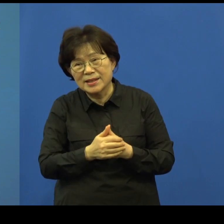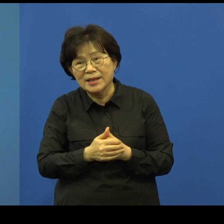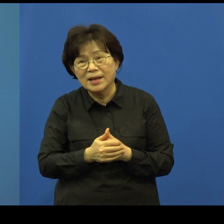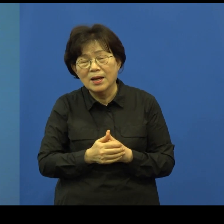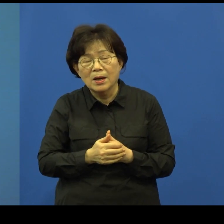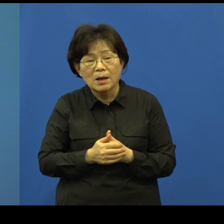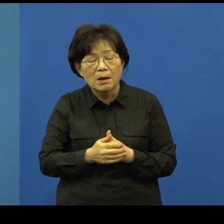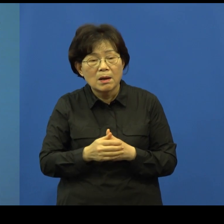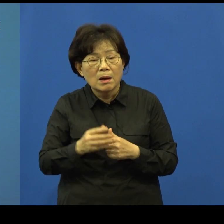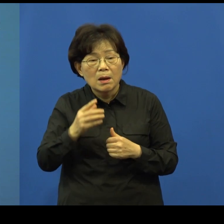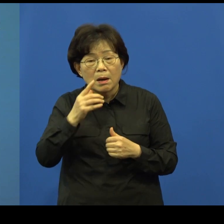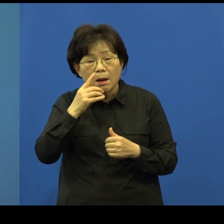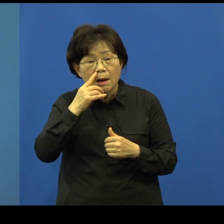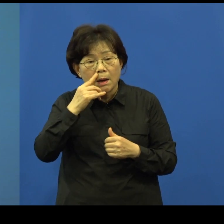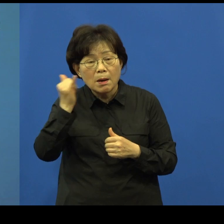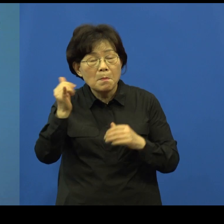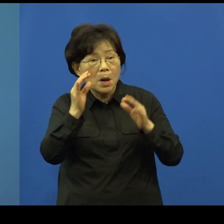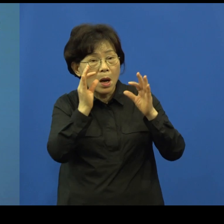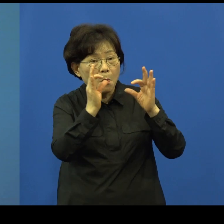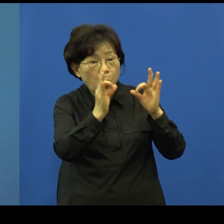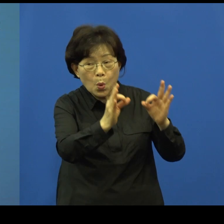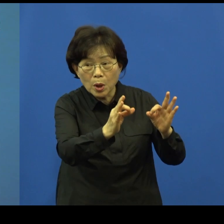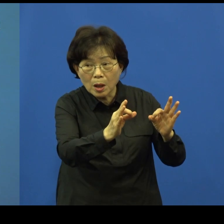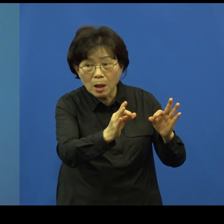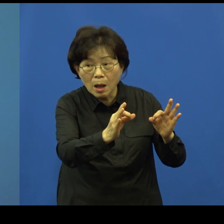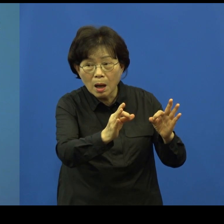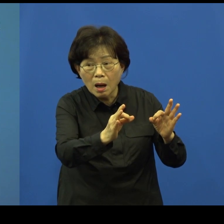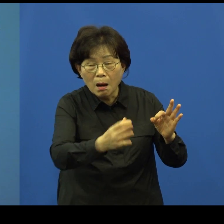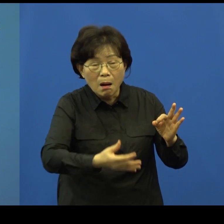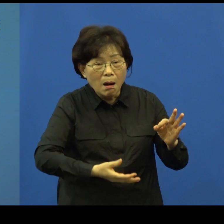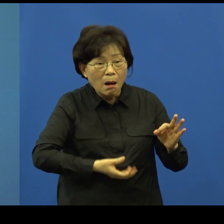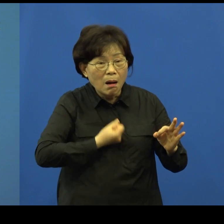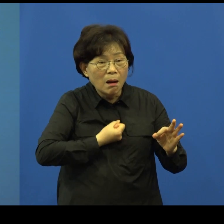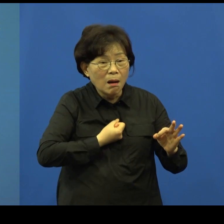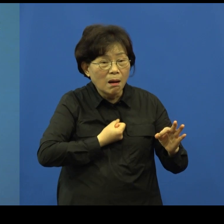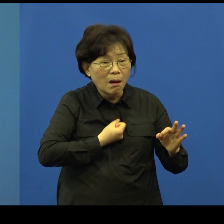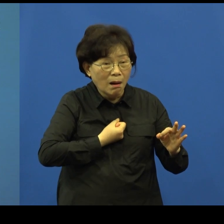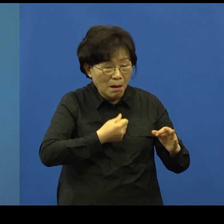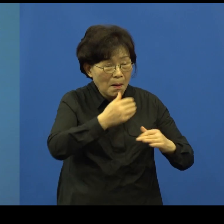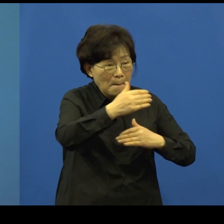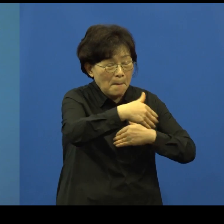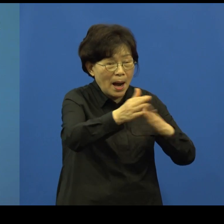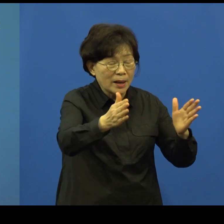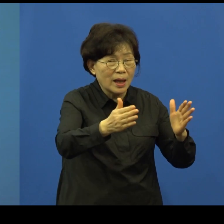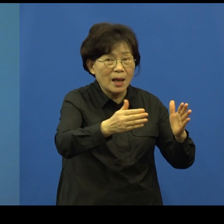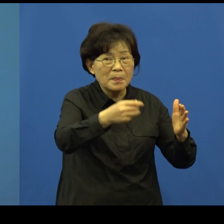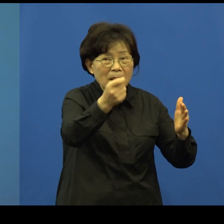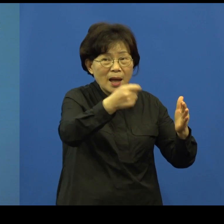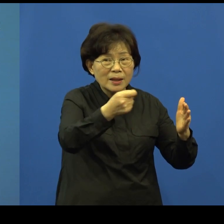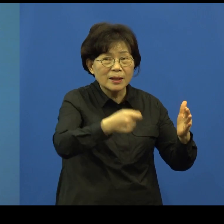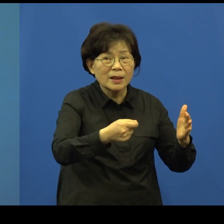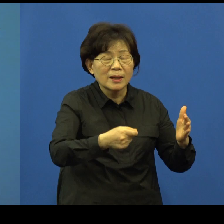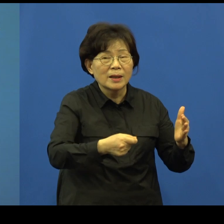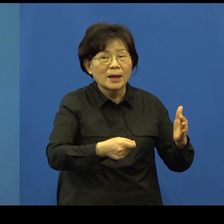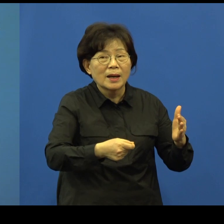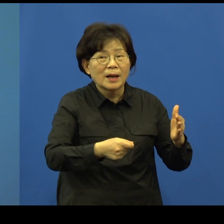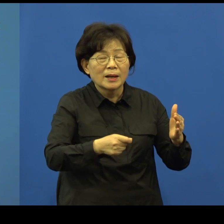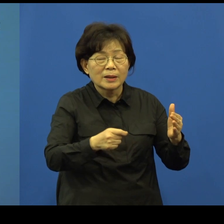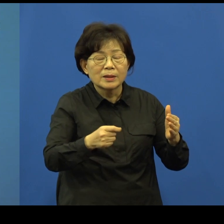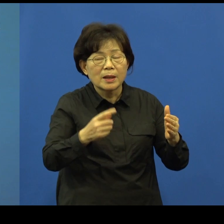보통 엄마 같으면 이제 몇 대 때렸겠죠. 이 집에 이게 뭐냐는. 근데 렘브란트 엄마는 그랬대요.